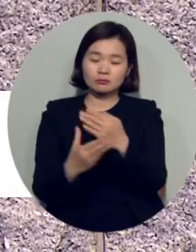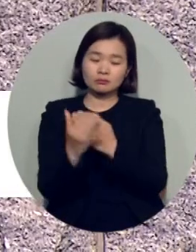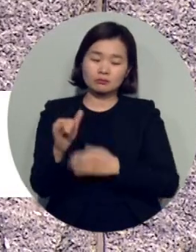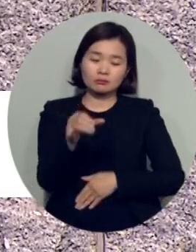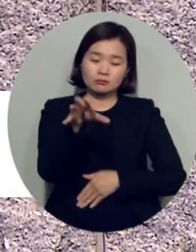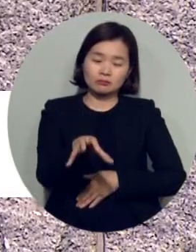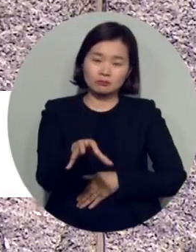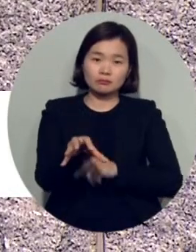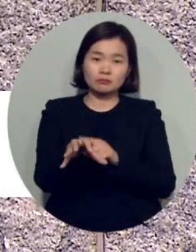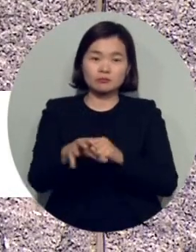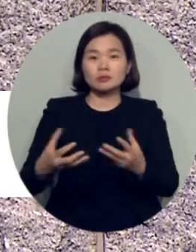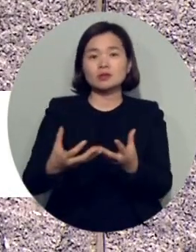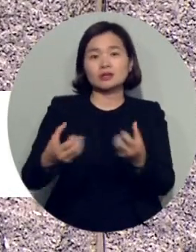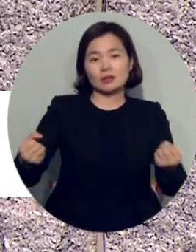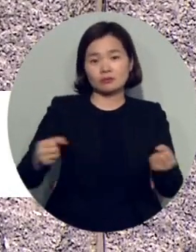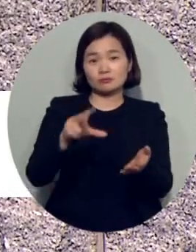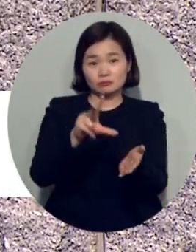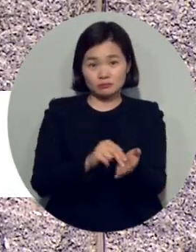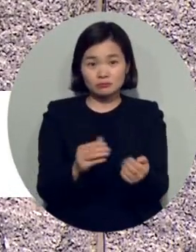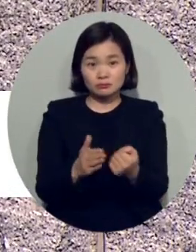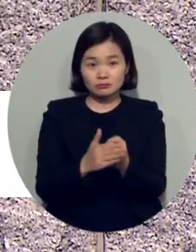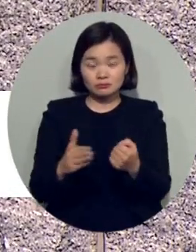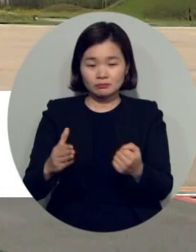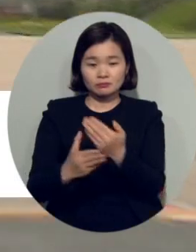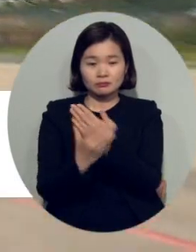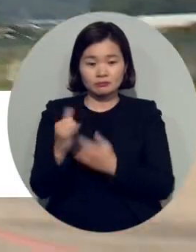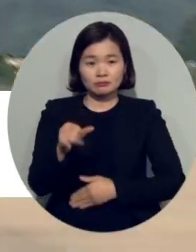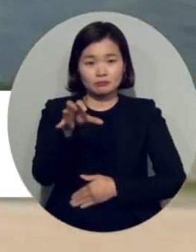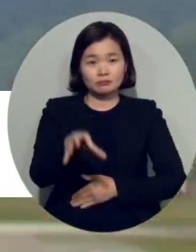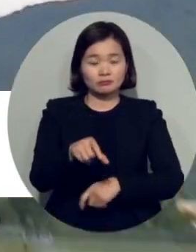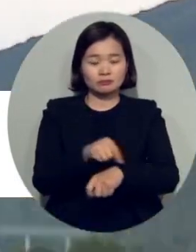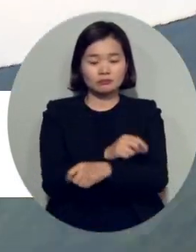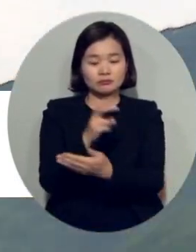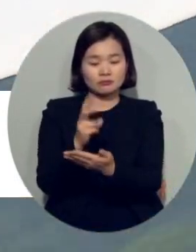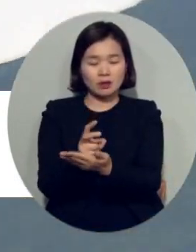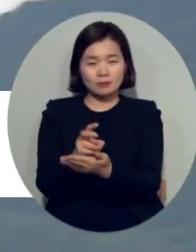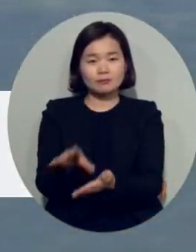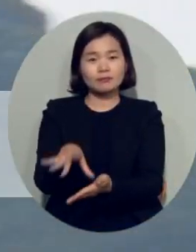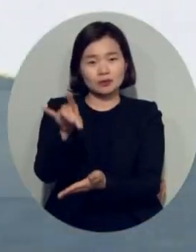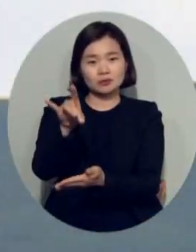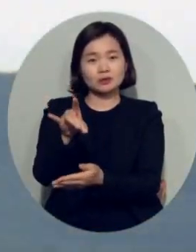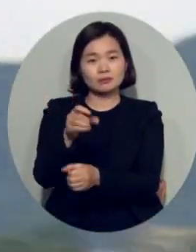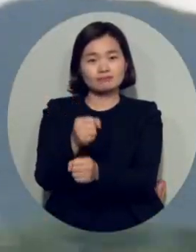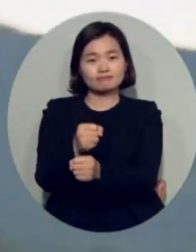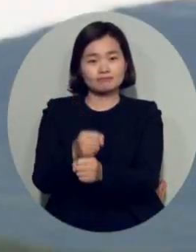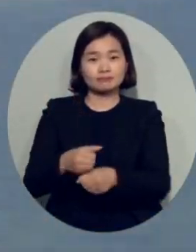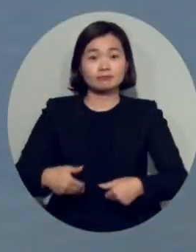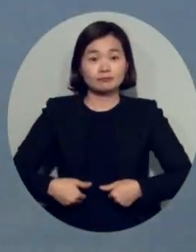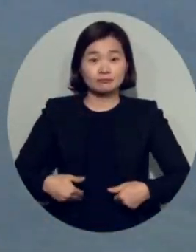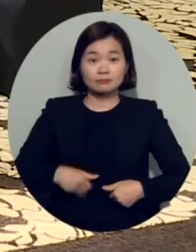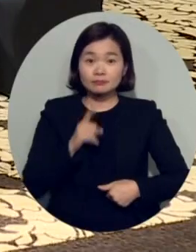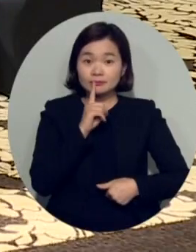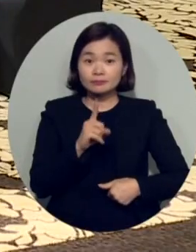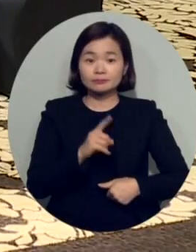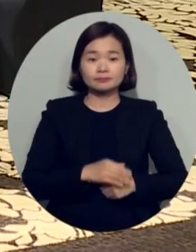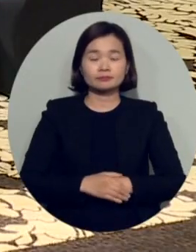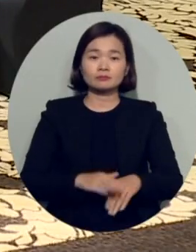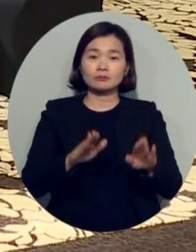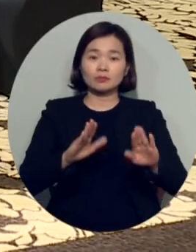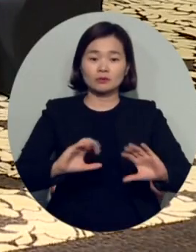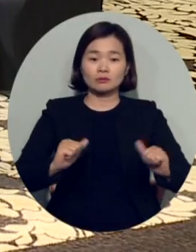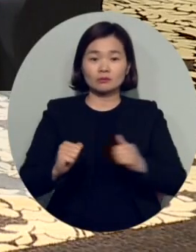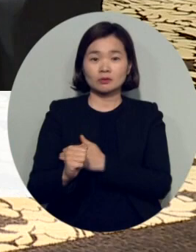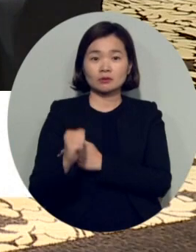통합신공항 추진과 별개의 문제라며 신공항 특별법 제정이 우선이라고 했습니다. 내일